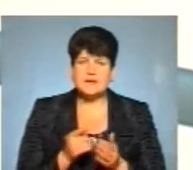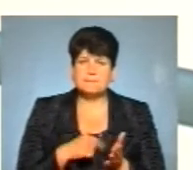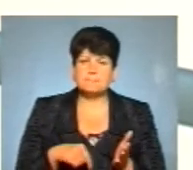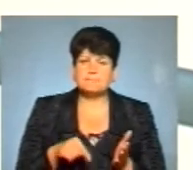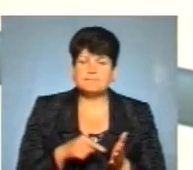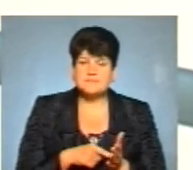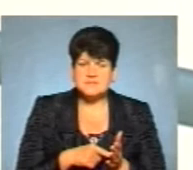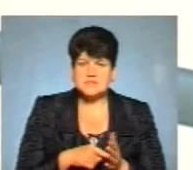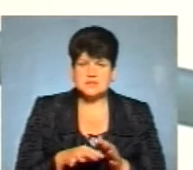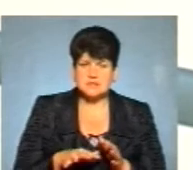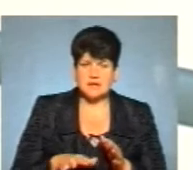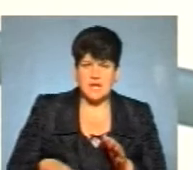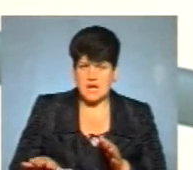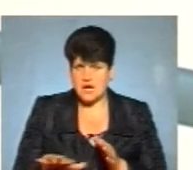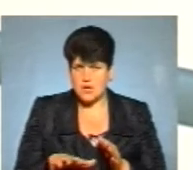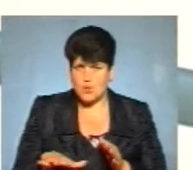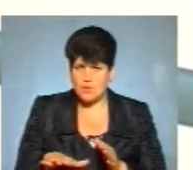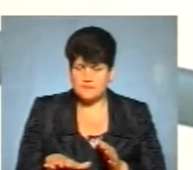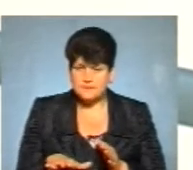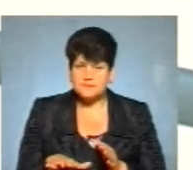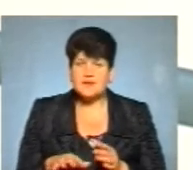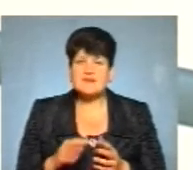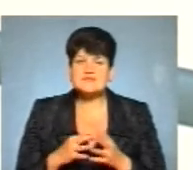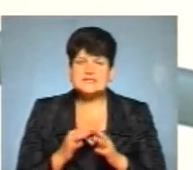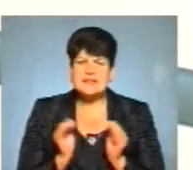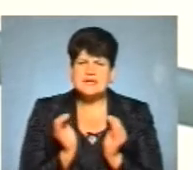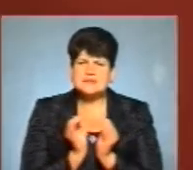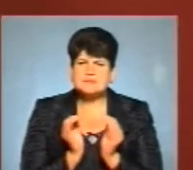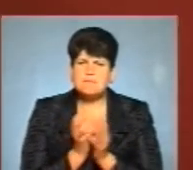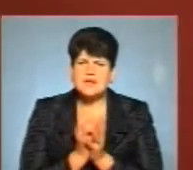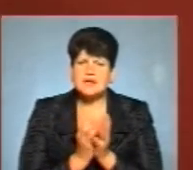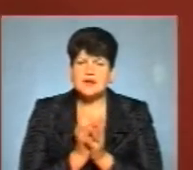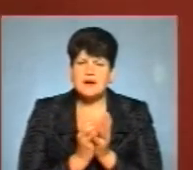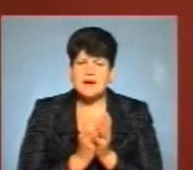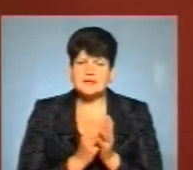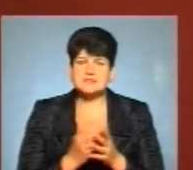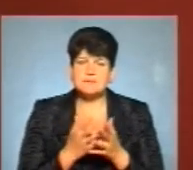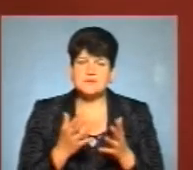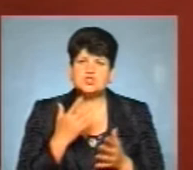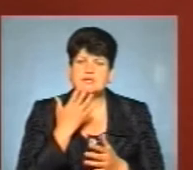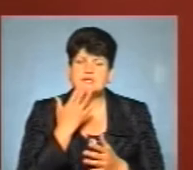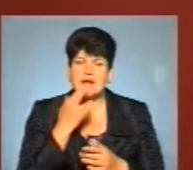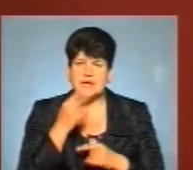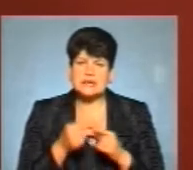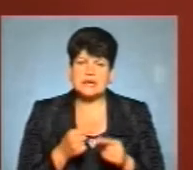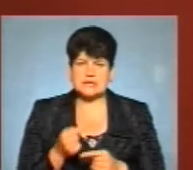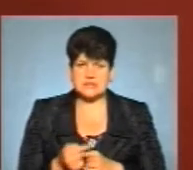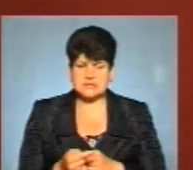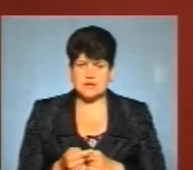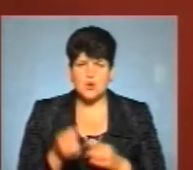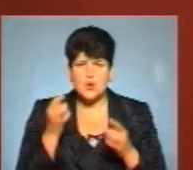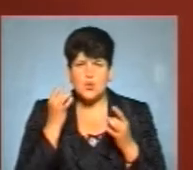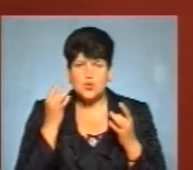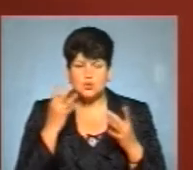називаємо Правобережжя, тим, що в селах зберігаються більше етнічні, національні традиції.